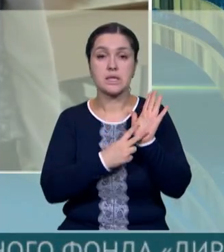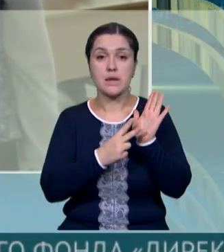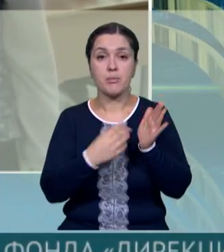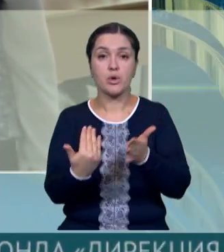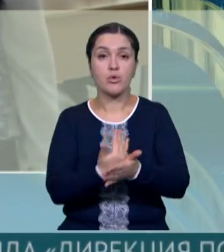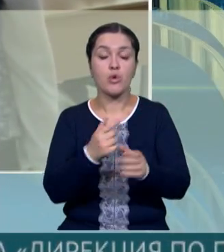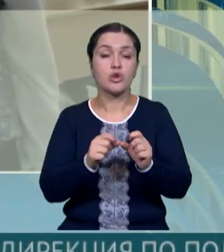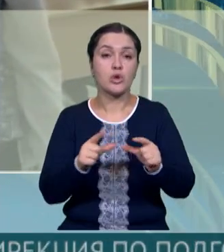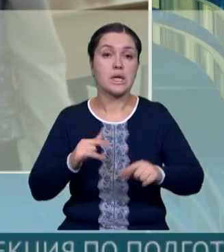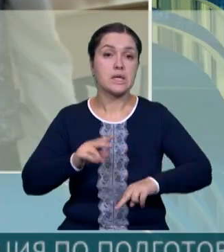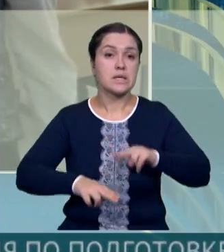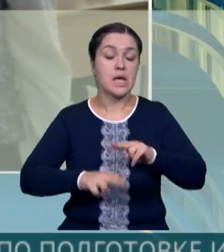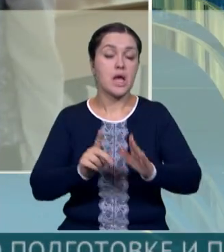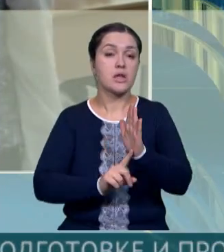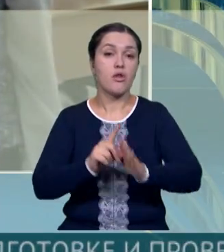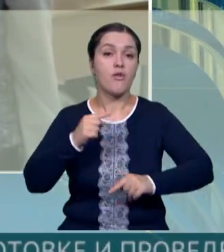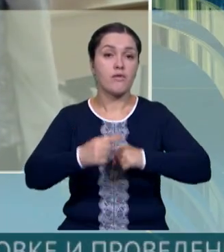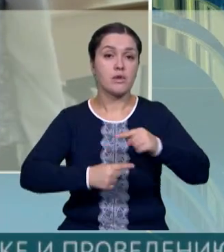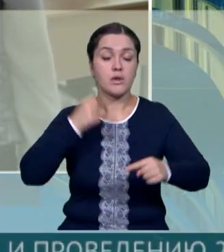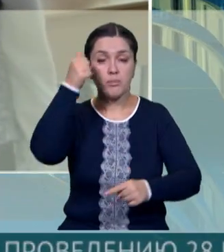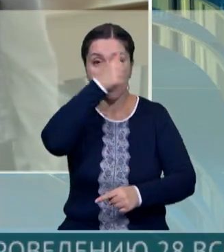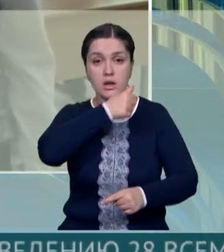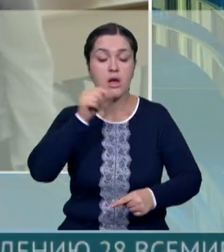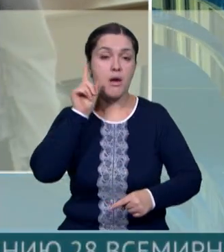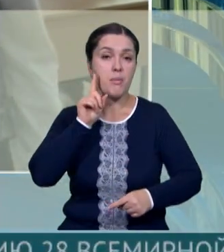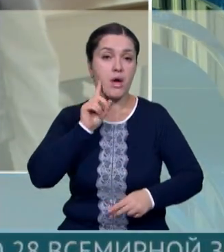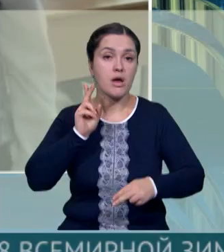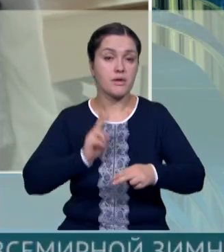школ. Их строительство начнется в следующем году. На этом у меня